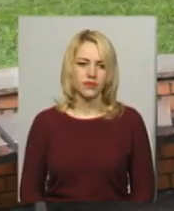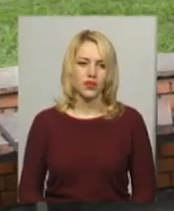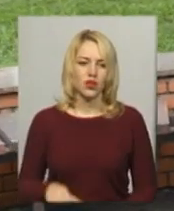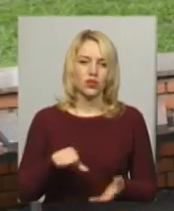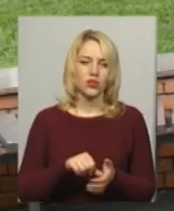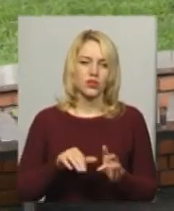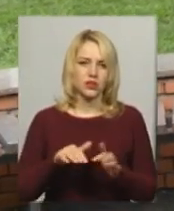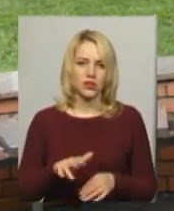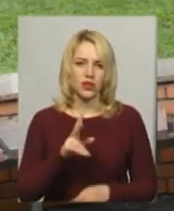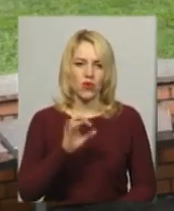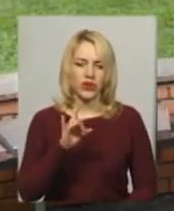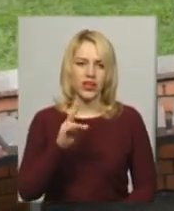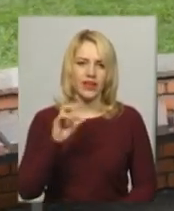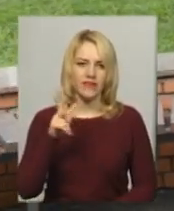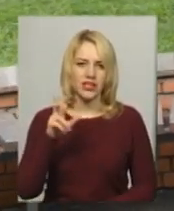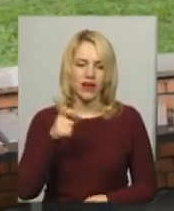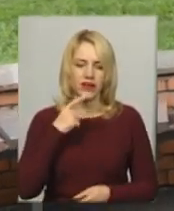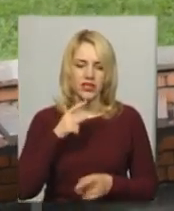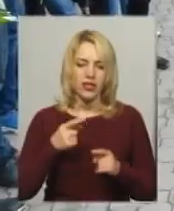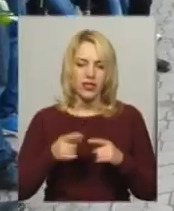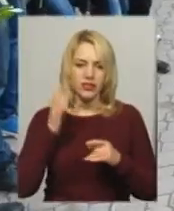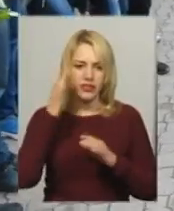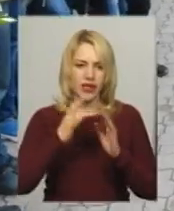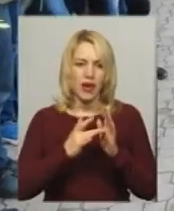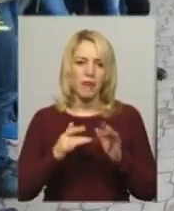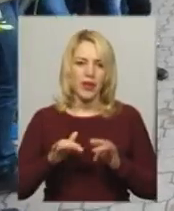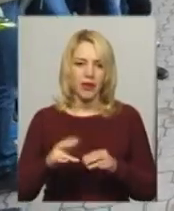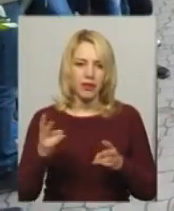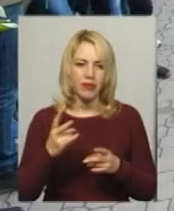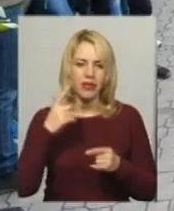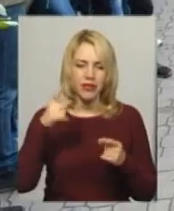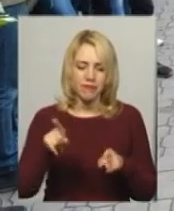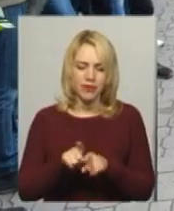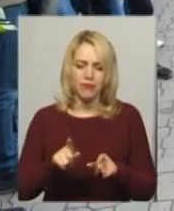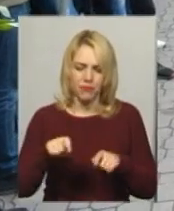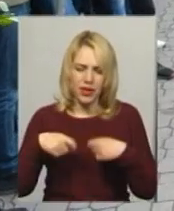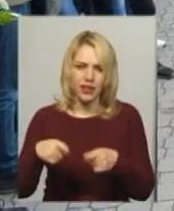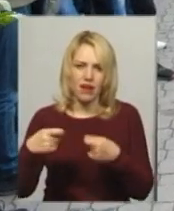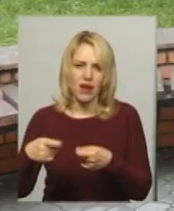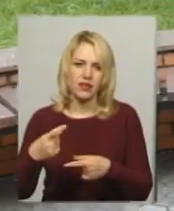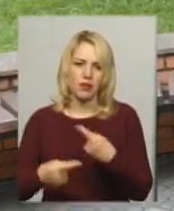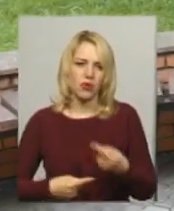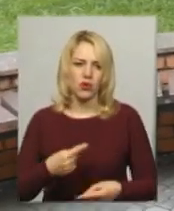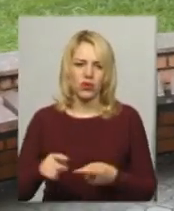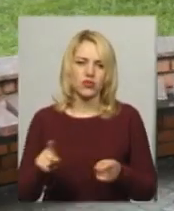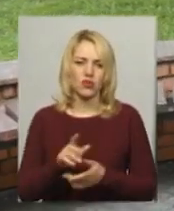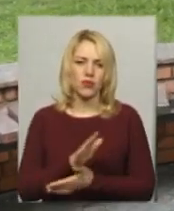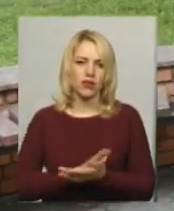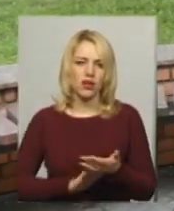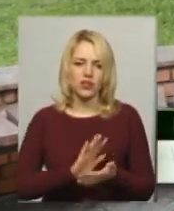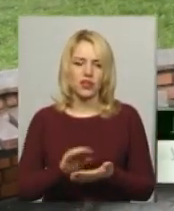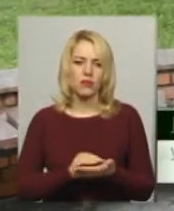Учасниця заходу Людмила Корнієцька каже, ці події потрібно передати завжди. Знання про них передавати наступним поколінням. Щоб в подальшому